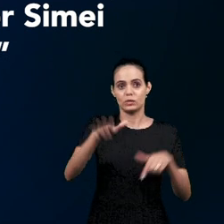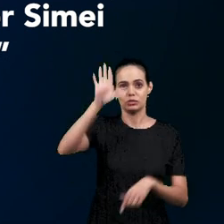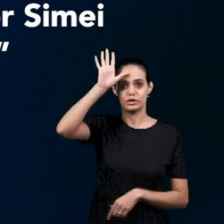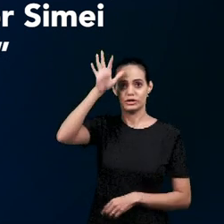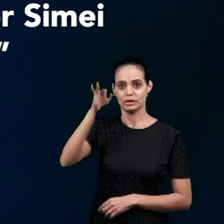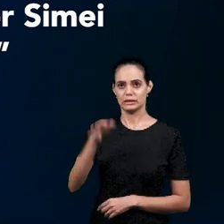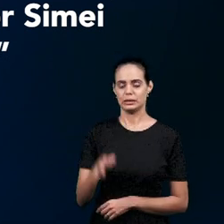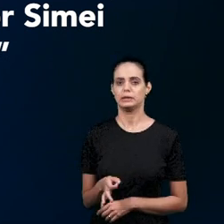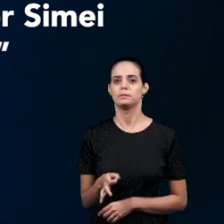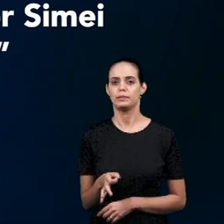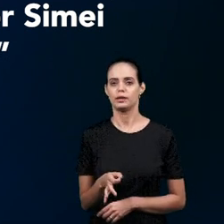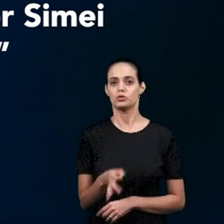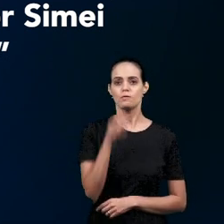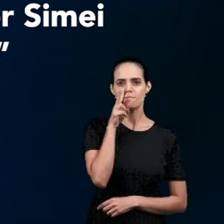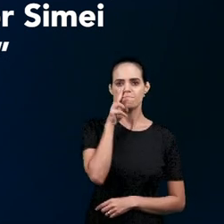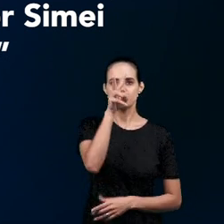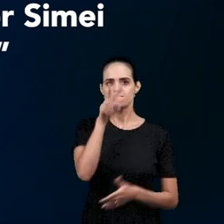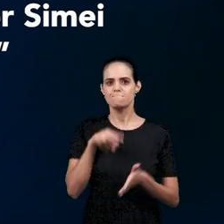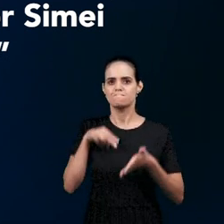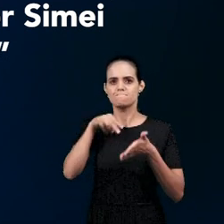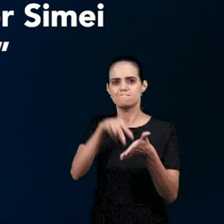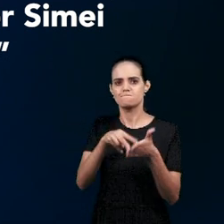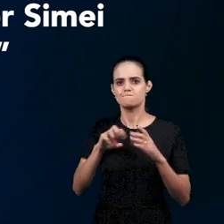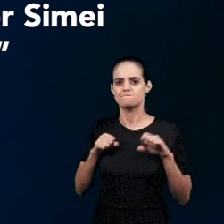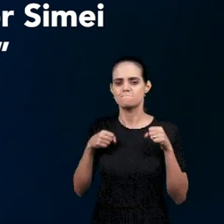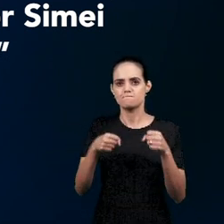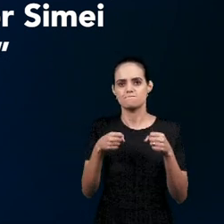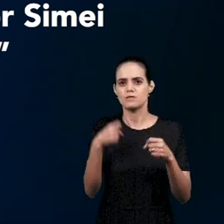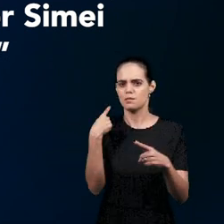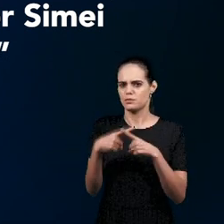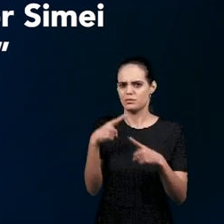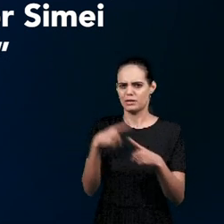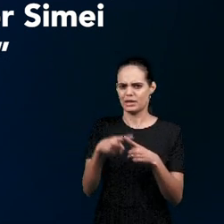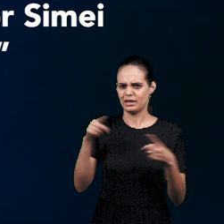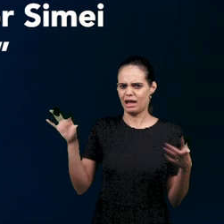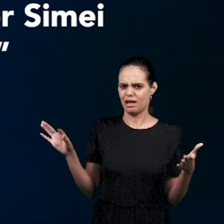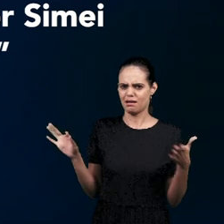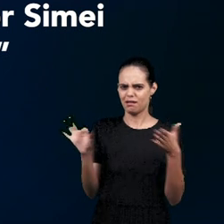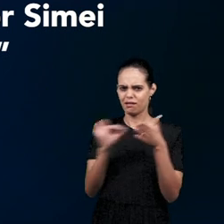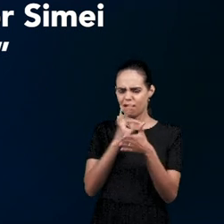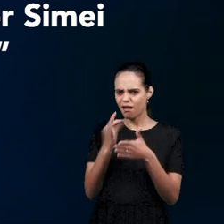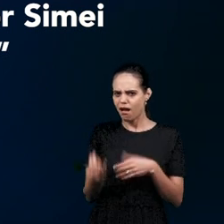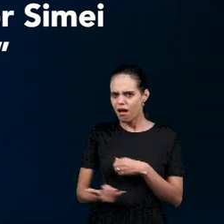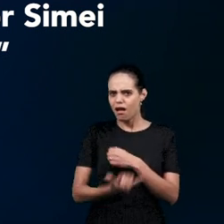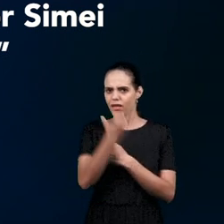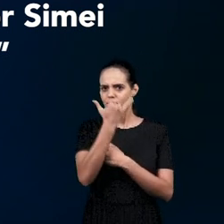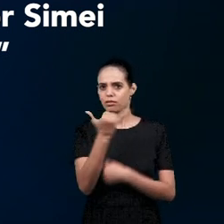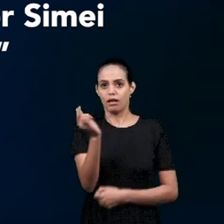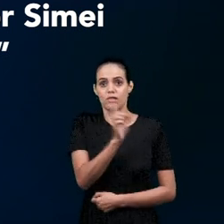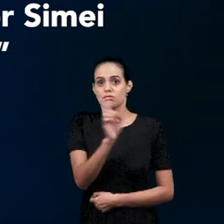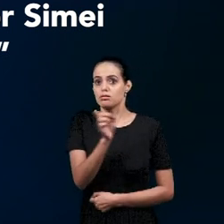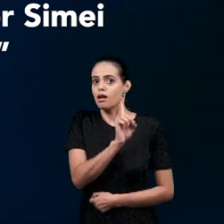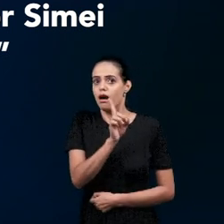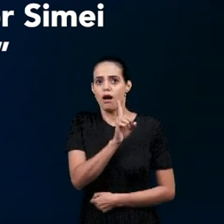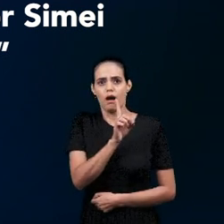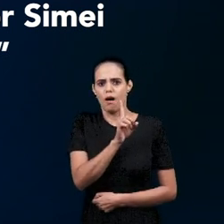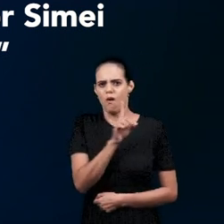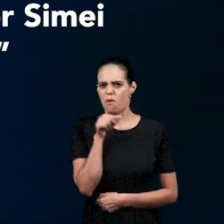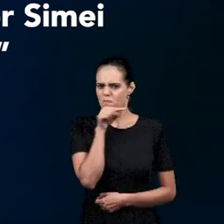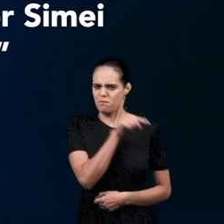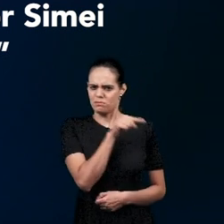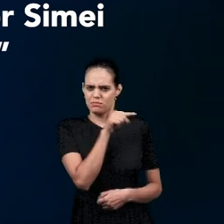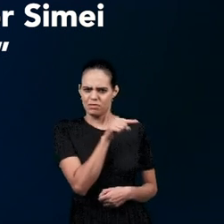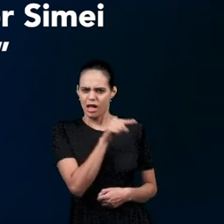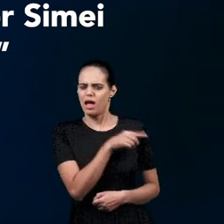car il n'a pas été dupe de l'ennemi caché sur l'autel, esprit de discernement. Il n'a pas hésité à le faire sortir de